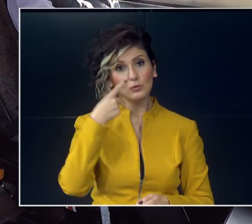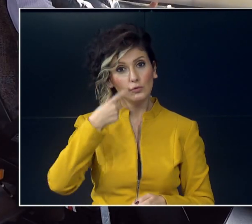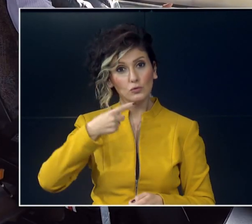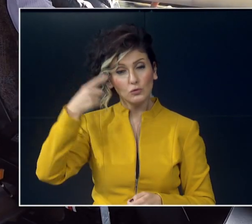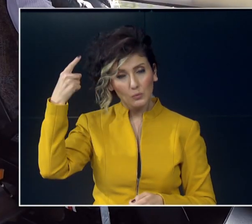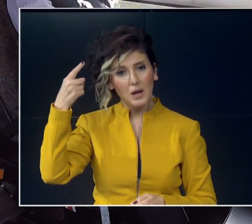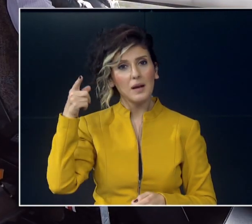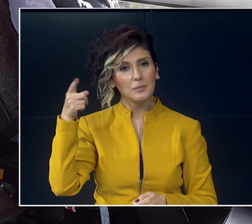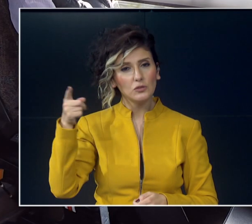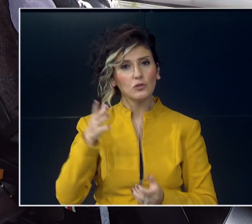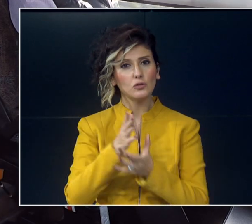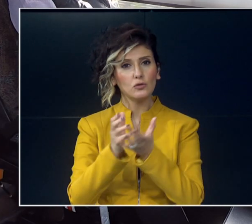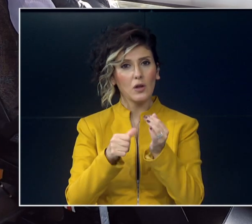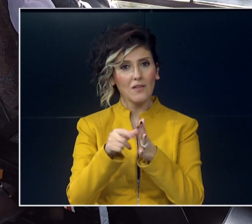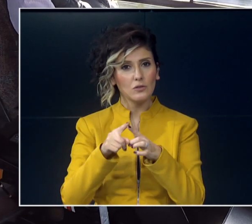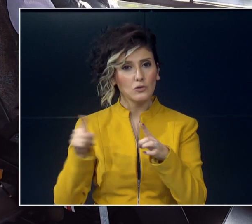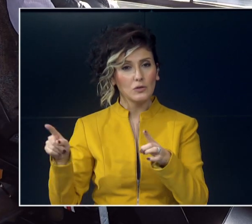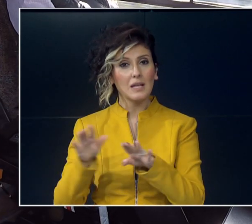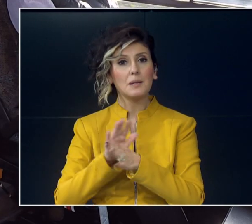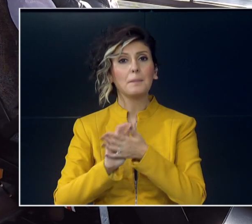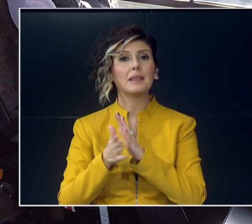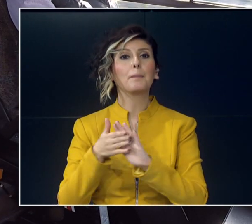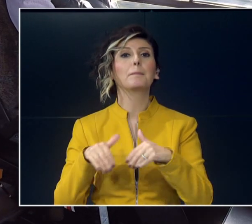Cumhurbaşkanımız malum görev süresini tamamlamadan